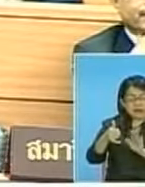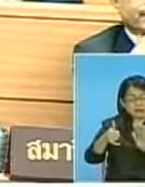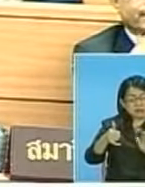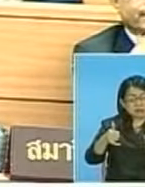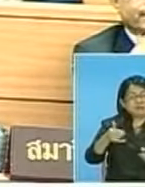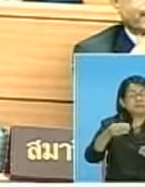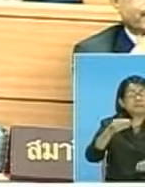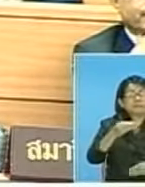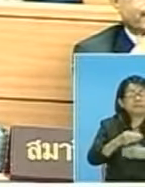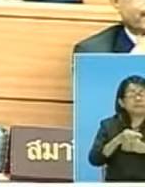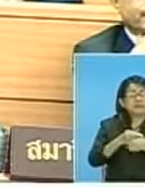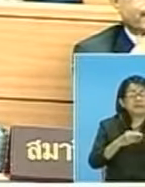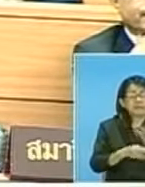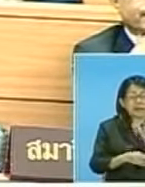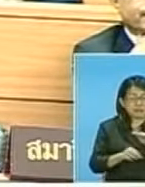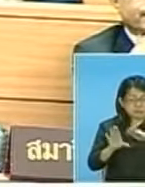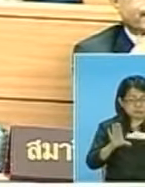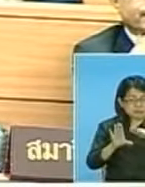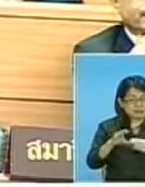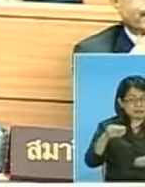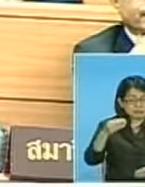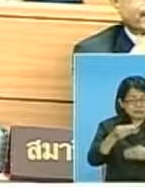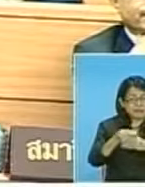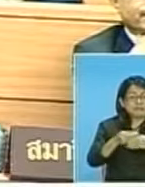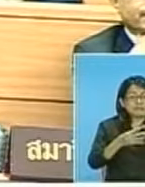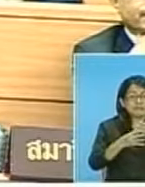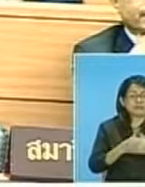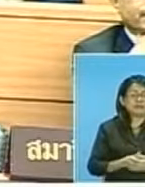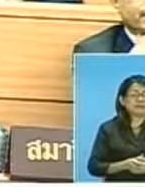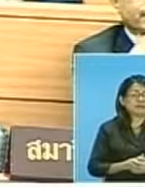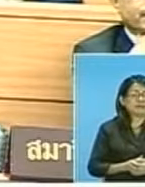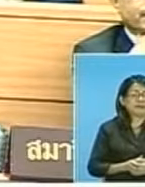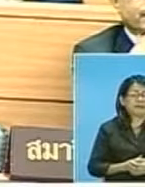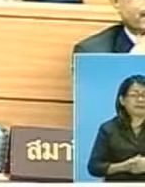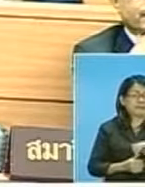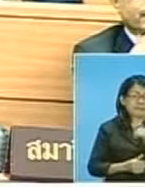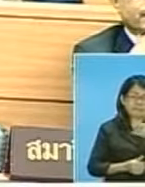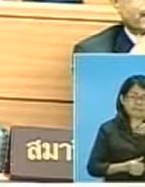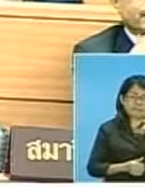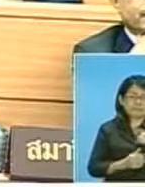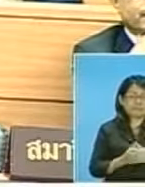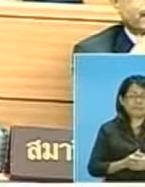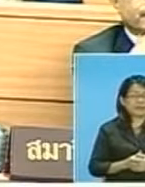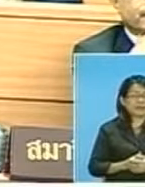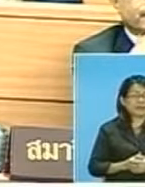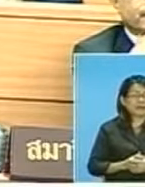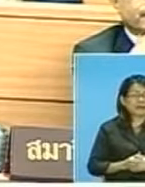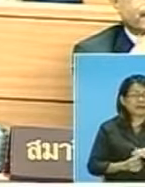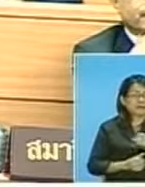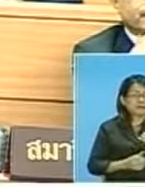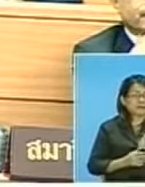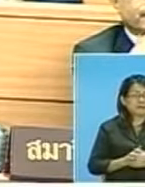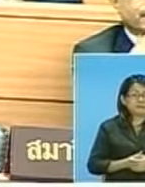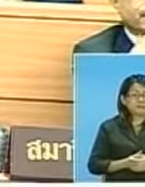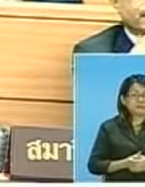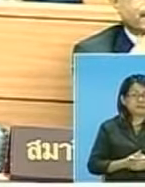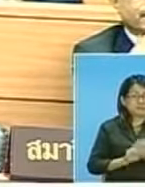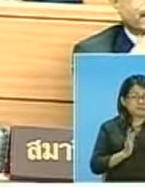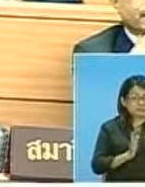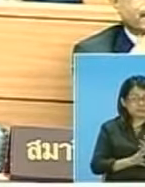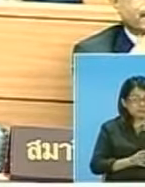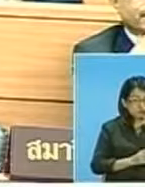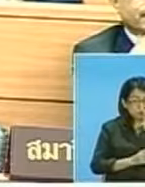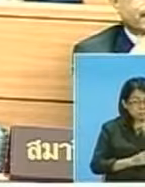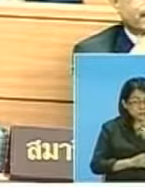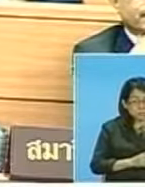คลต้องห้ามไม่ให้ลงรับสมัครรับเลือกตั้งเป็นส.ร.นั้นอาจจะทำให้คนที่ติดตามกันเมืองใกล้